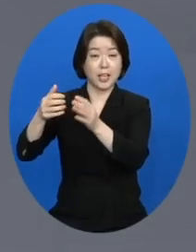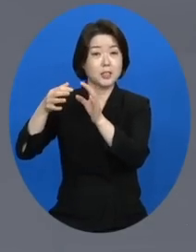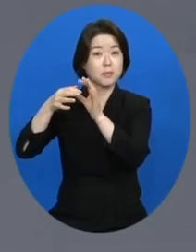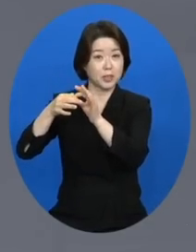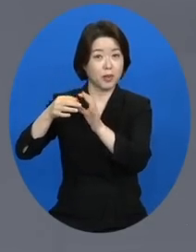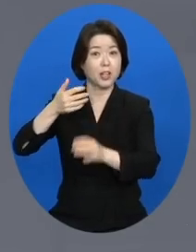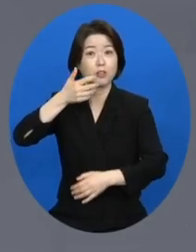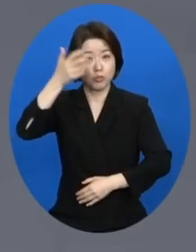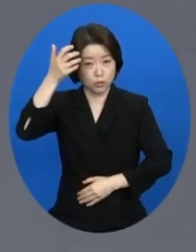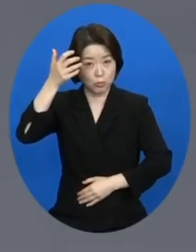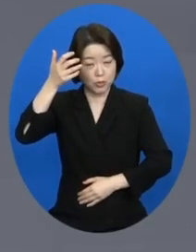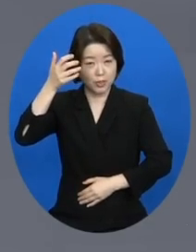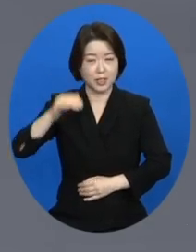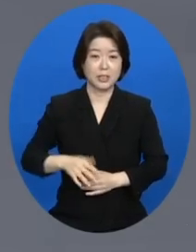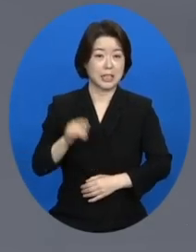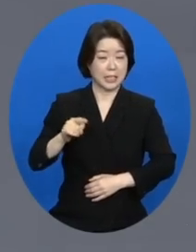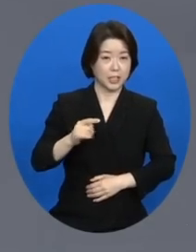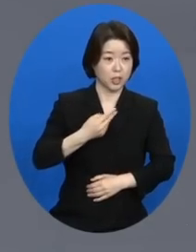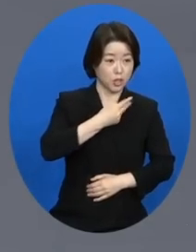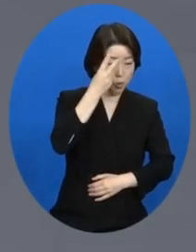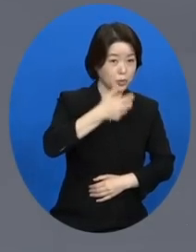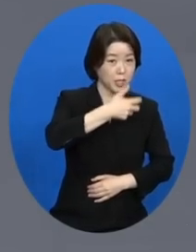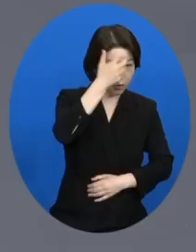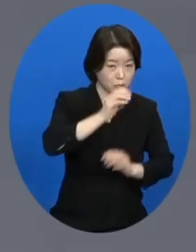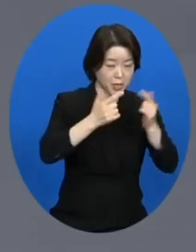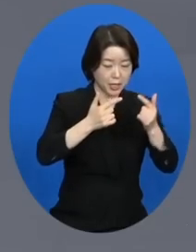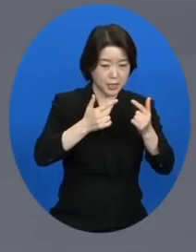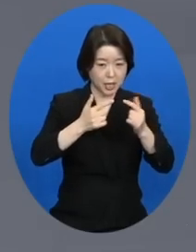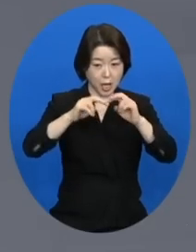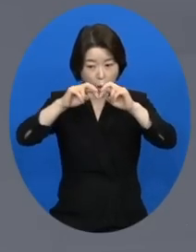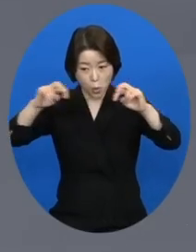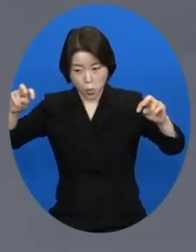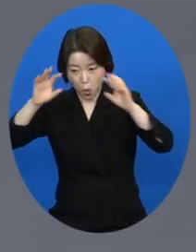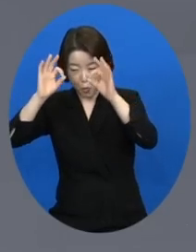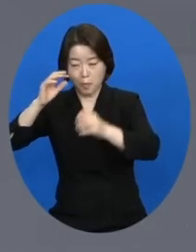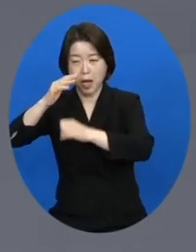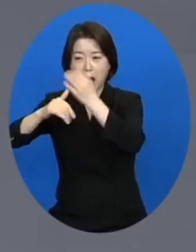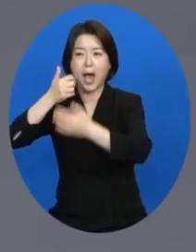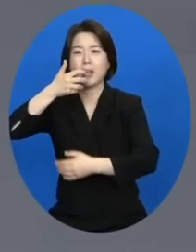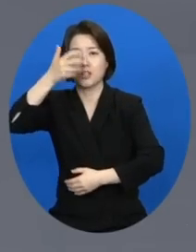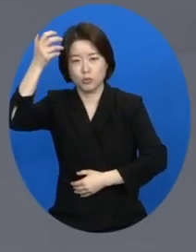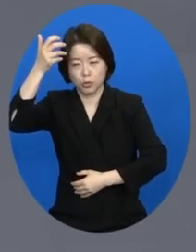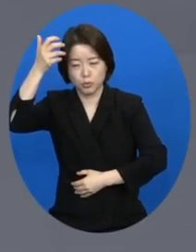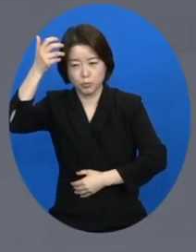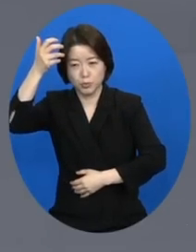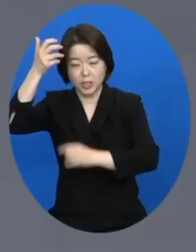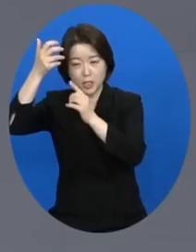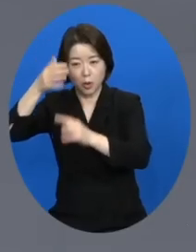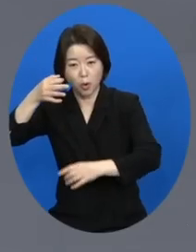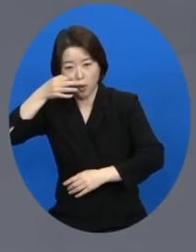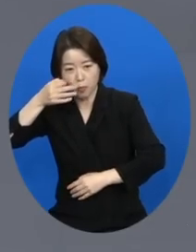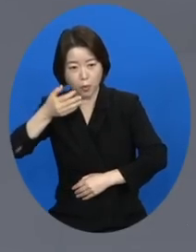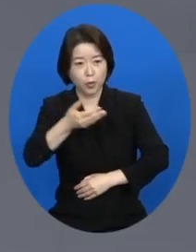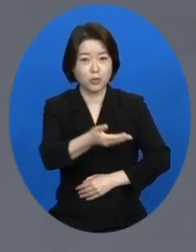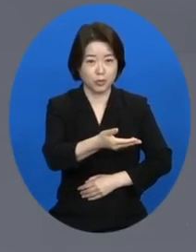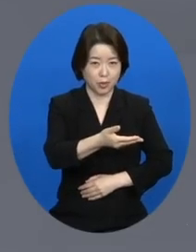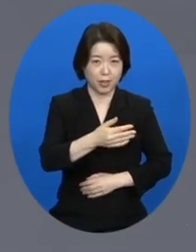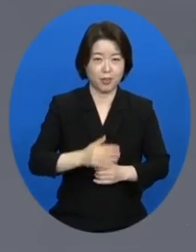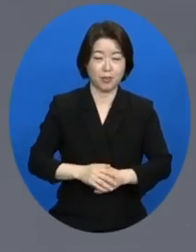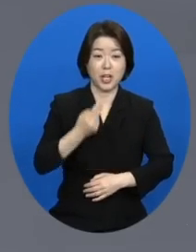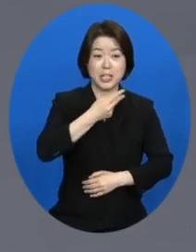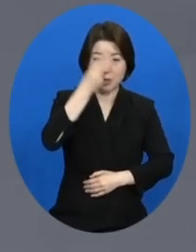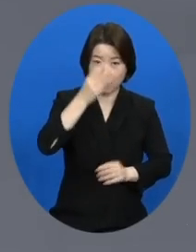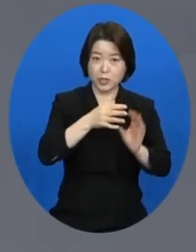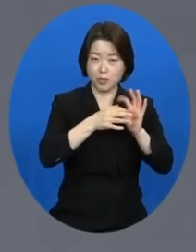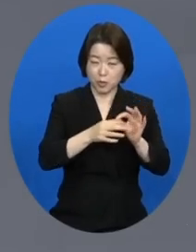꿈은 요셉의 꿈이 아니라 엄밀히 말하면 하나님의 꿈이죠. 하나님의 꿈을 요셉에게 보여주신 것입니다. 그리고 요셉을